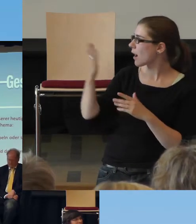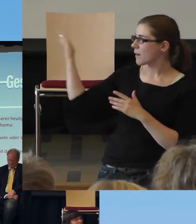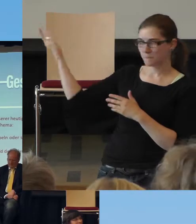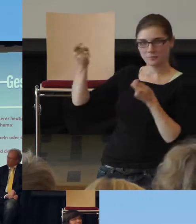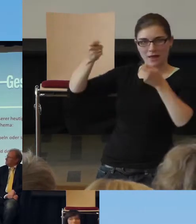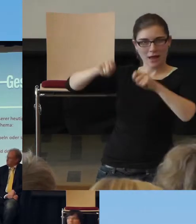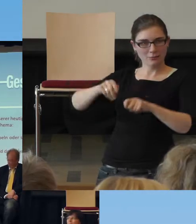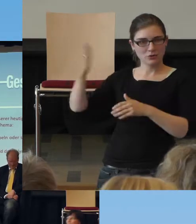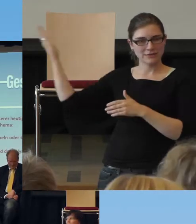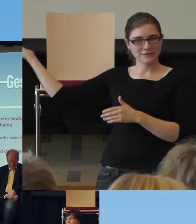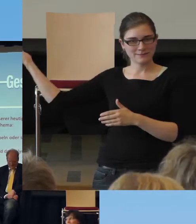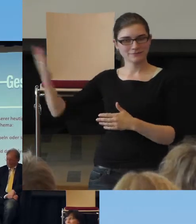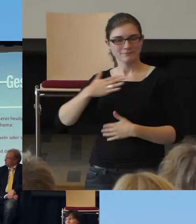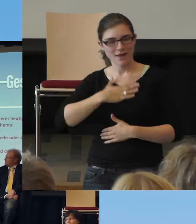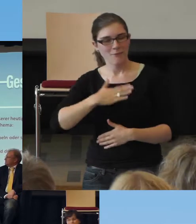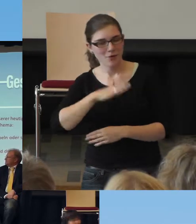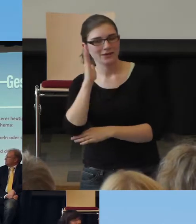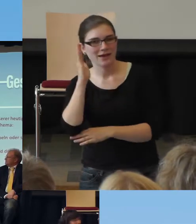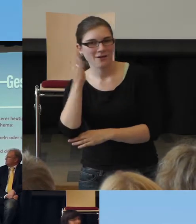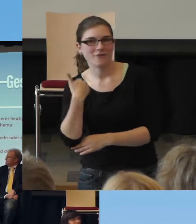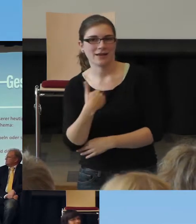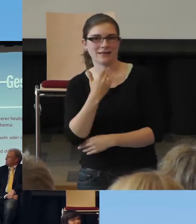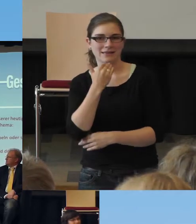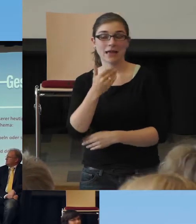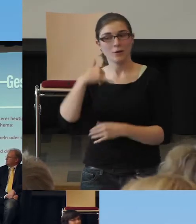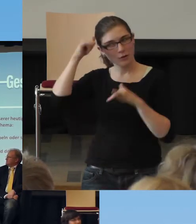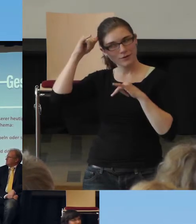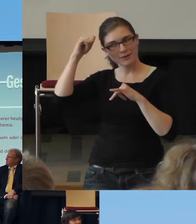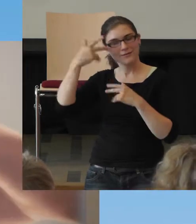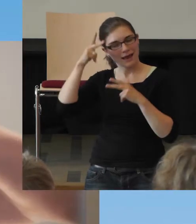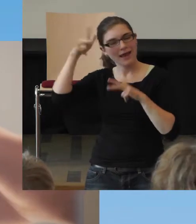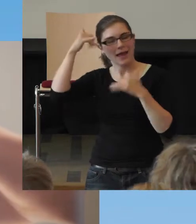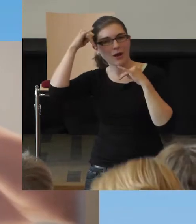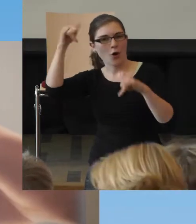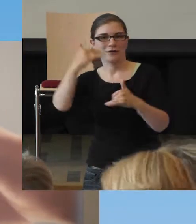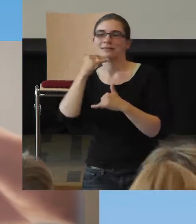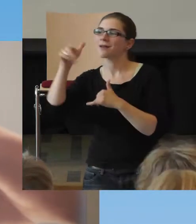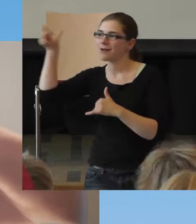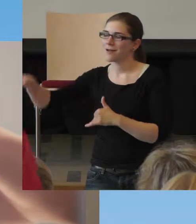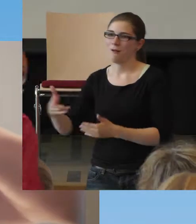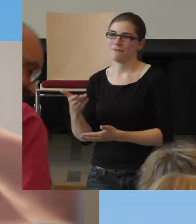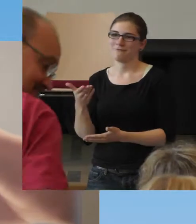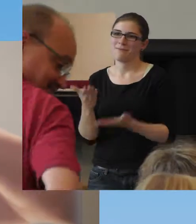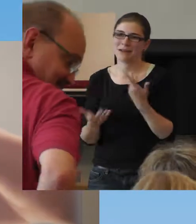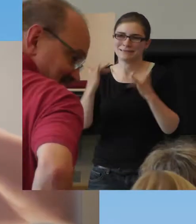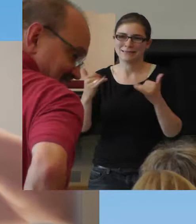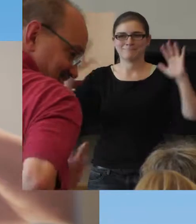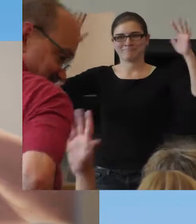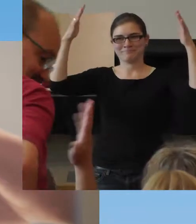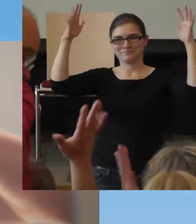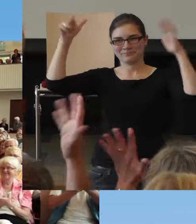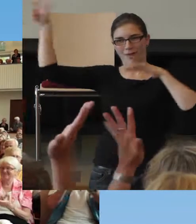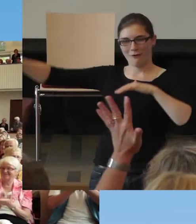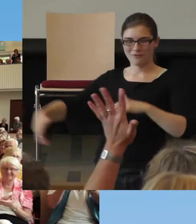Ich möchte den Referenten und vor allen Dingen auch Herrn Ochs recht herzlich Dankeschön sagen und vielleicht klatschen wir jetzt erstmal dazu